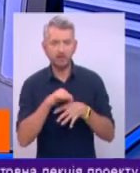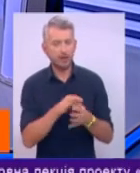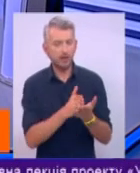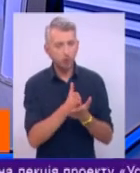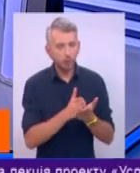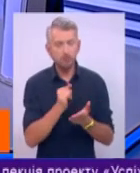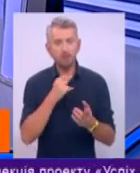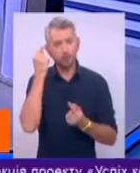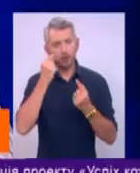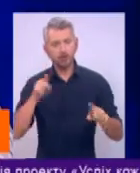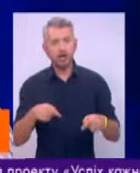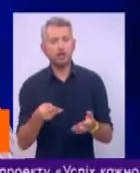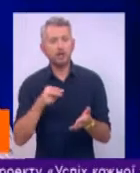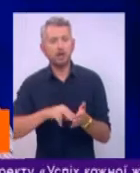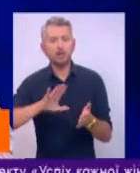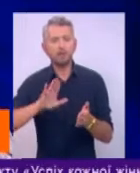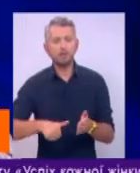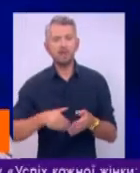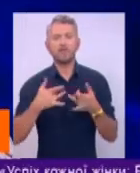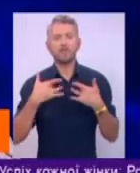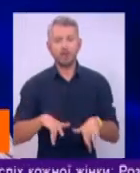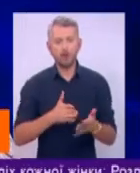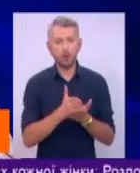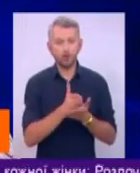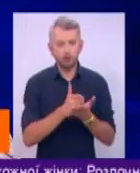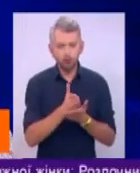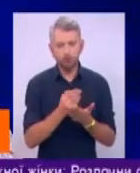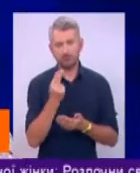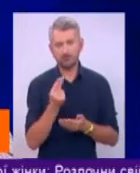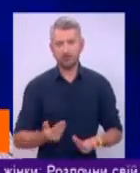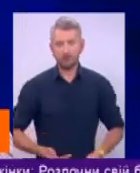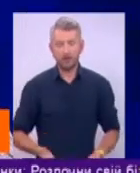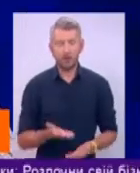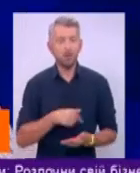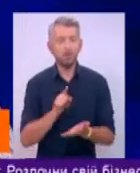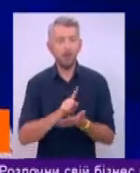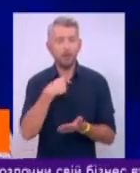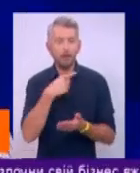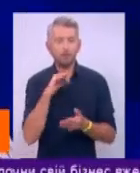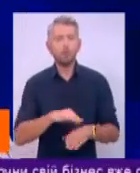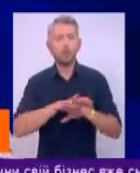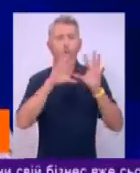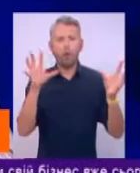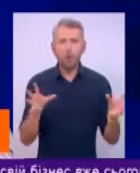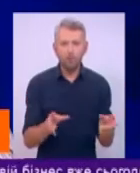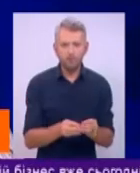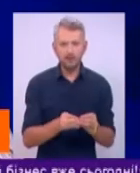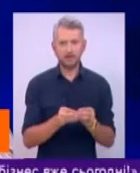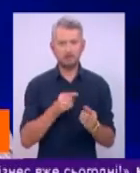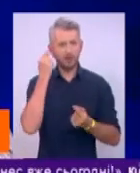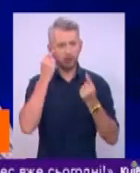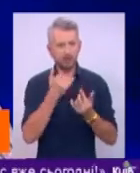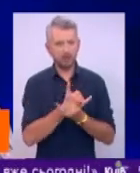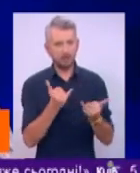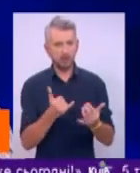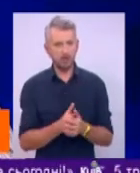і психологічну реабілітацію після звільнення служби, переходу до цивільного життя. Тобто ми маємо говорити про комплексне психологічне